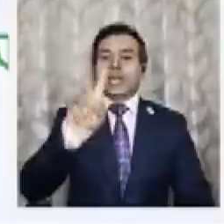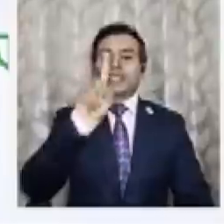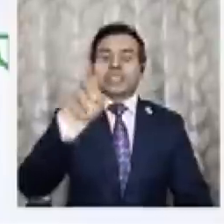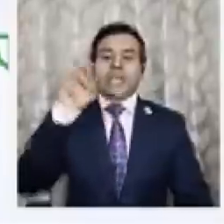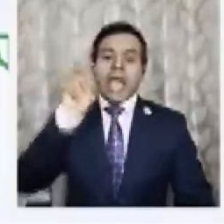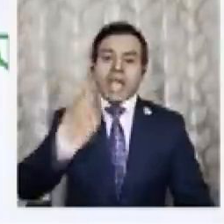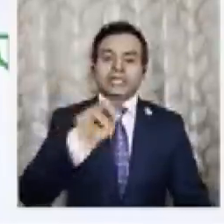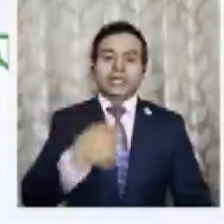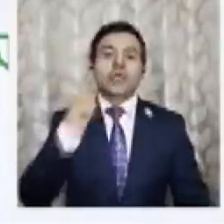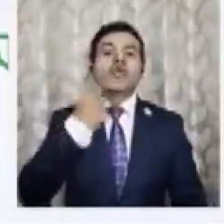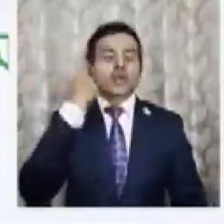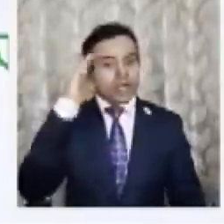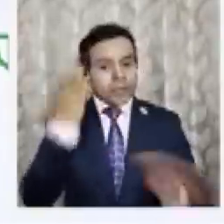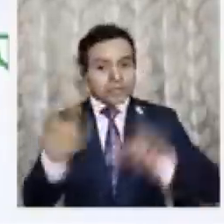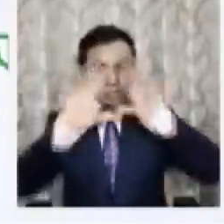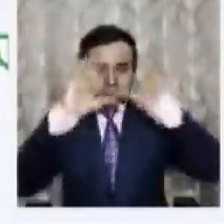69,31,000